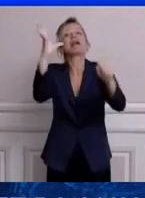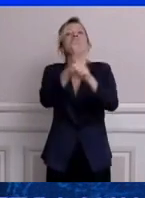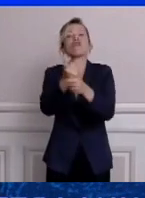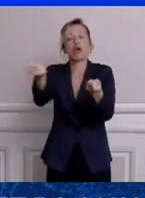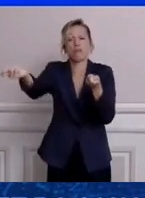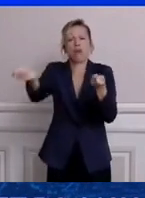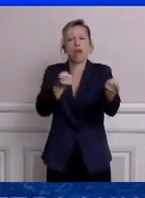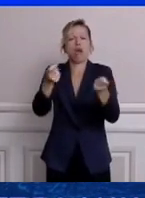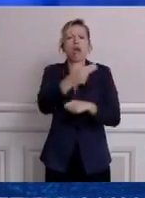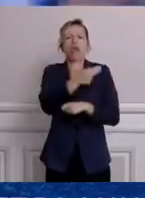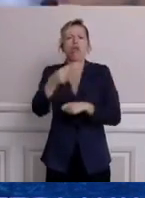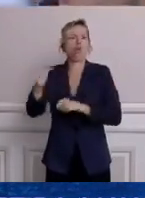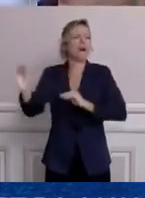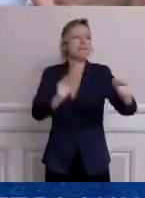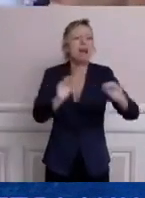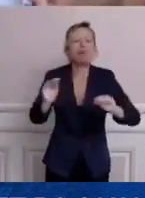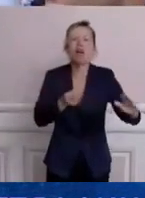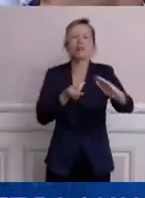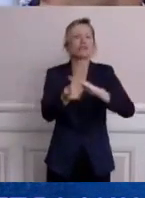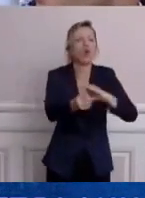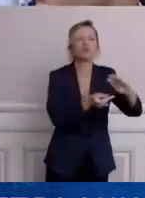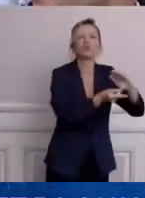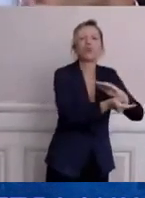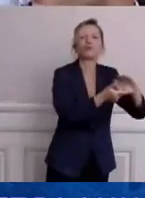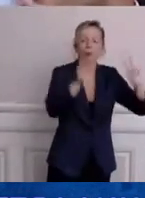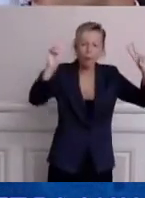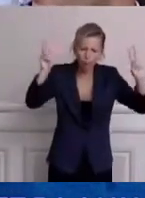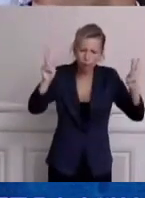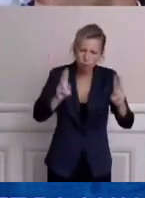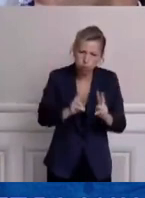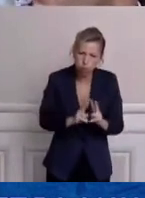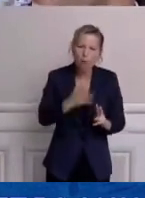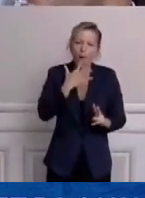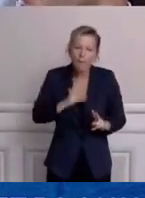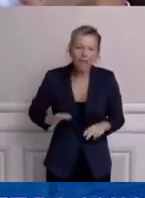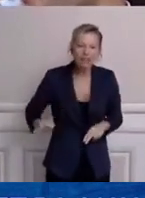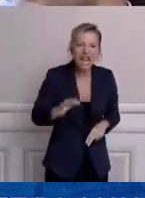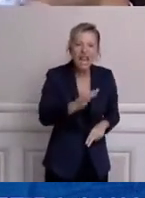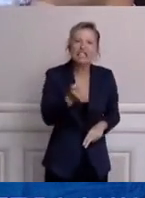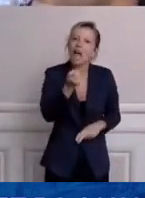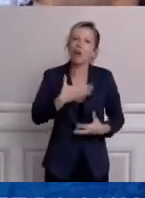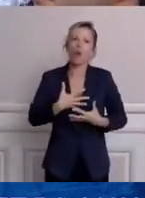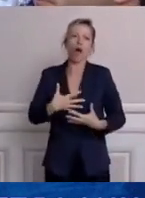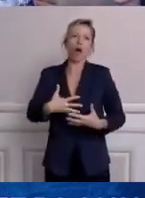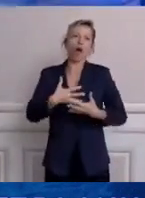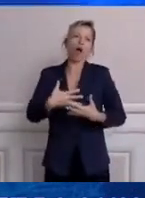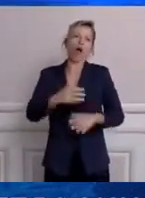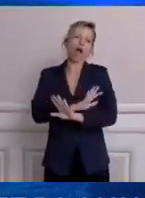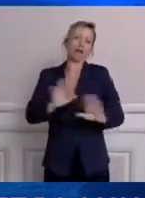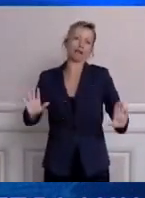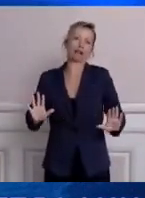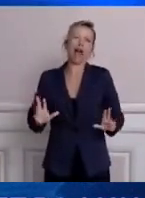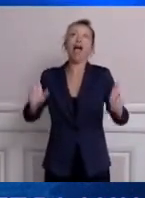Αιγαίου. Και εσείς γνωρίζετε πολύ καλύτερα τι σημαίνει αυτό για τη δικιά σας την καθημερινότητα, ώστε να μπορούμε ακριβώς να